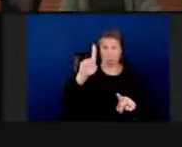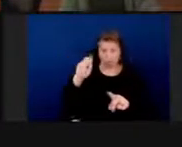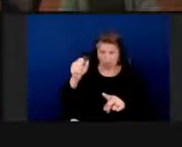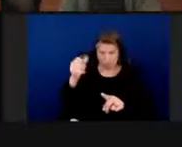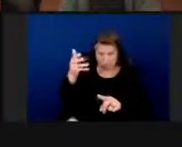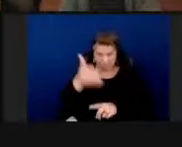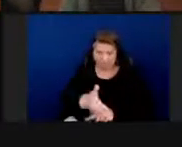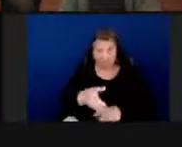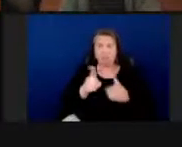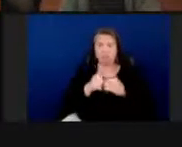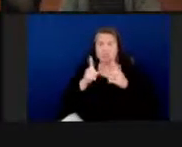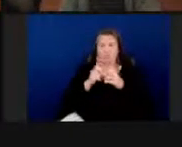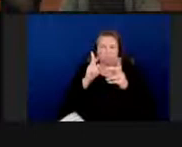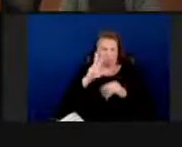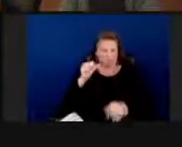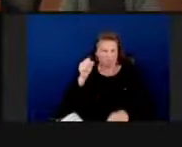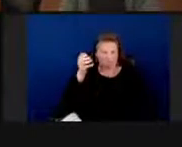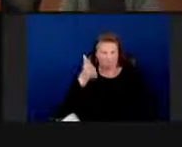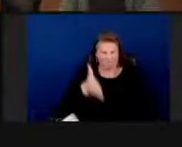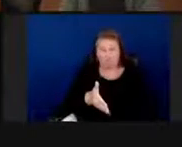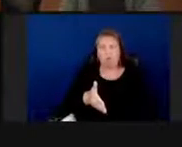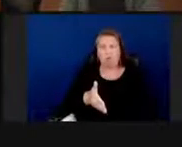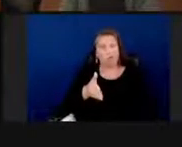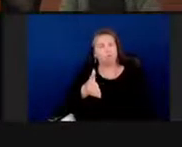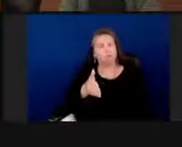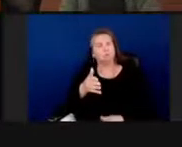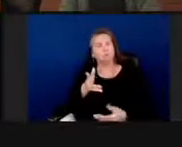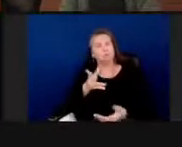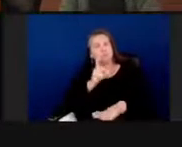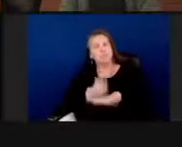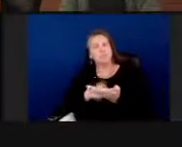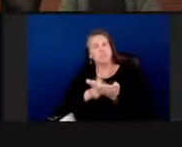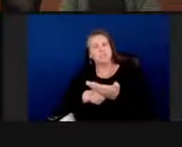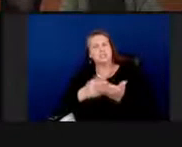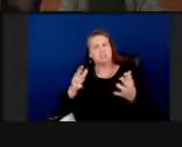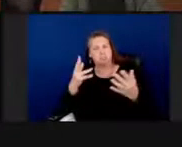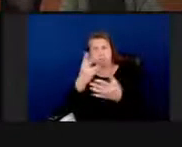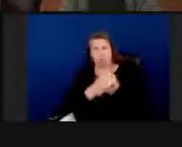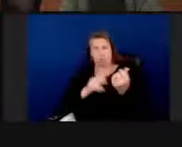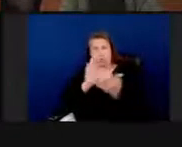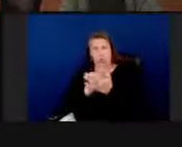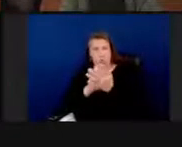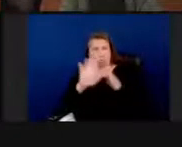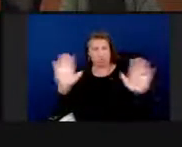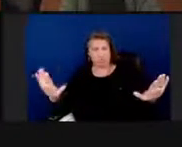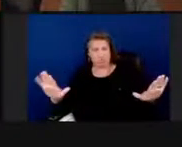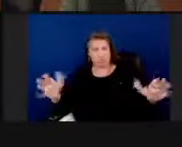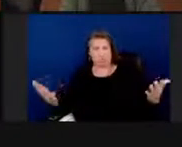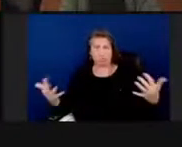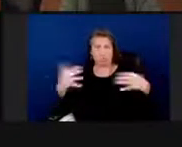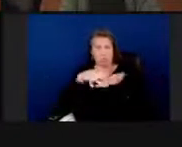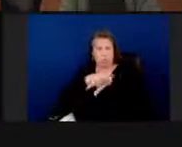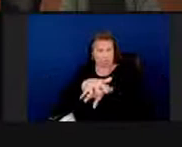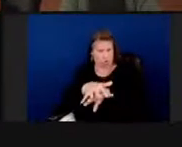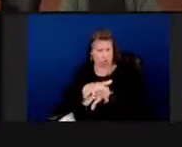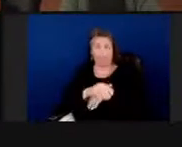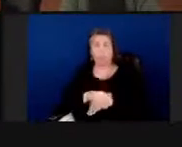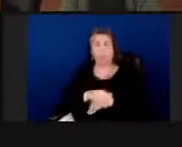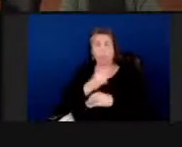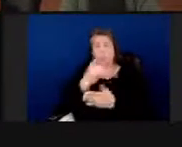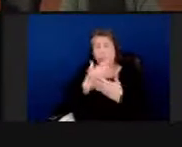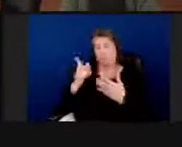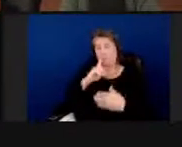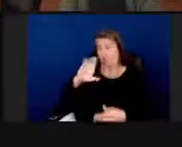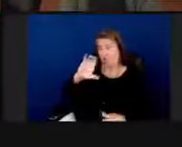Kuhusu kuleta shule pamoja. Sote tulikuwa huko, mimi, Dr. Polio na